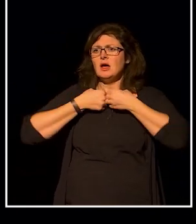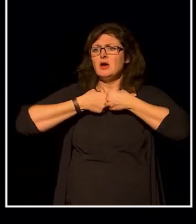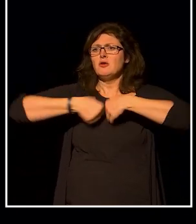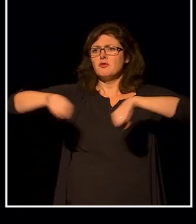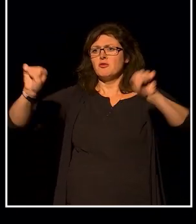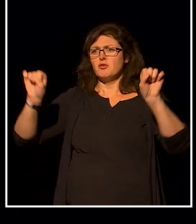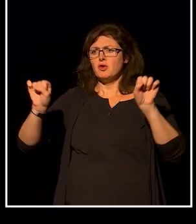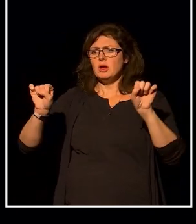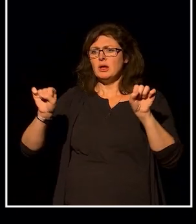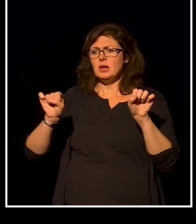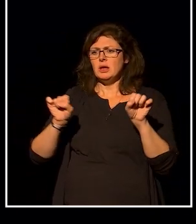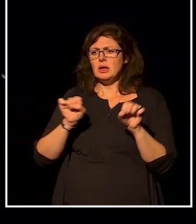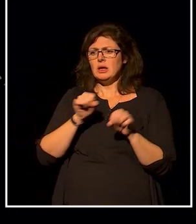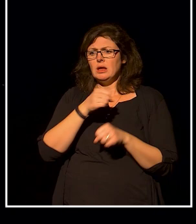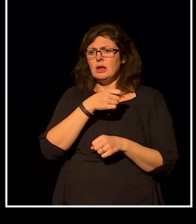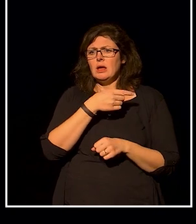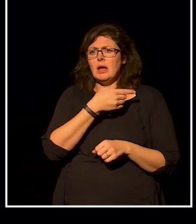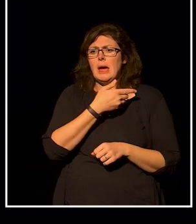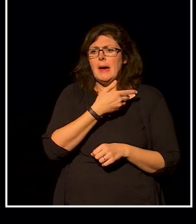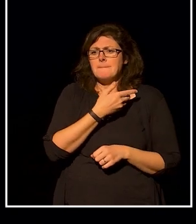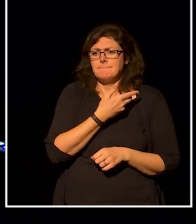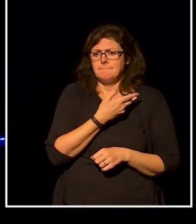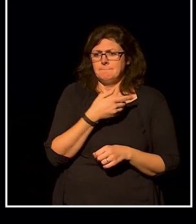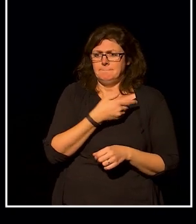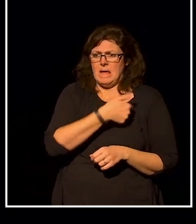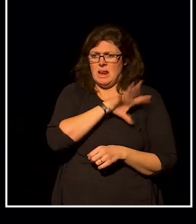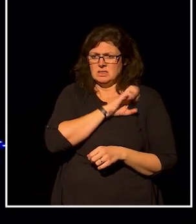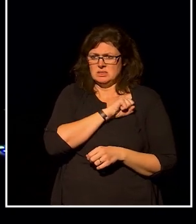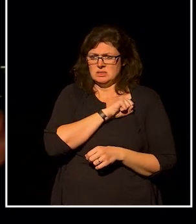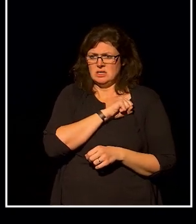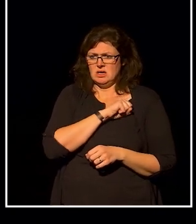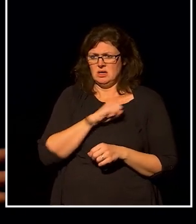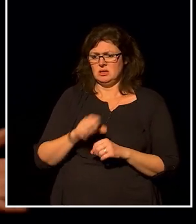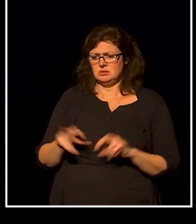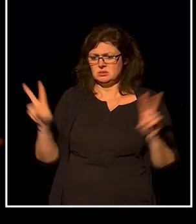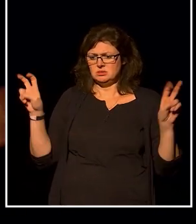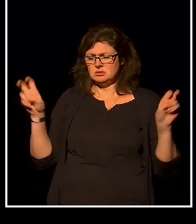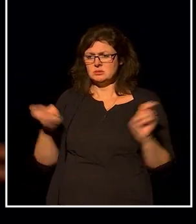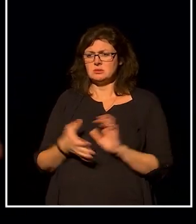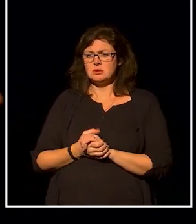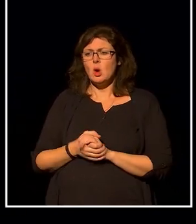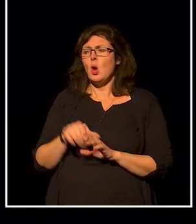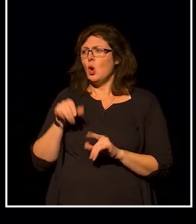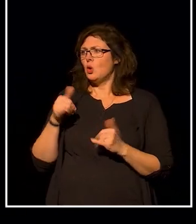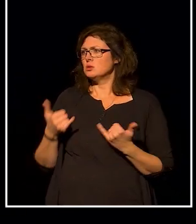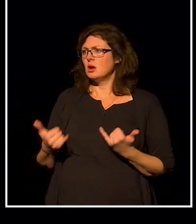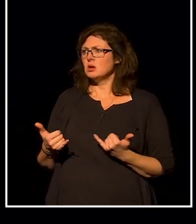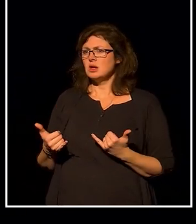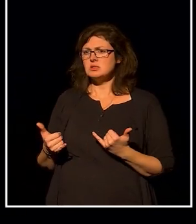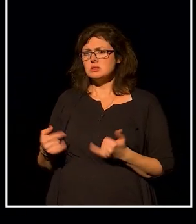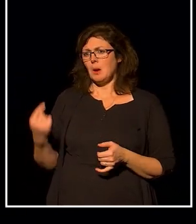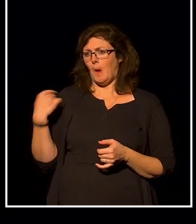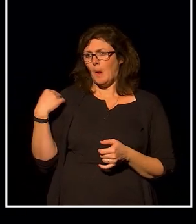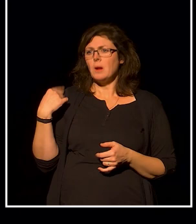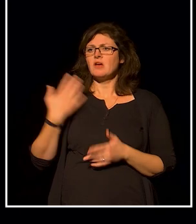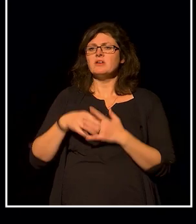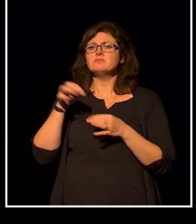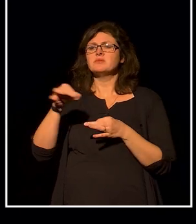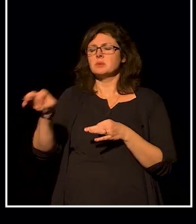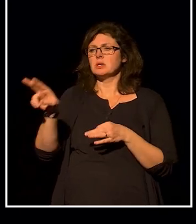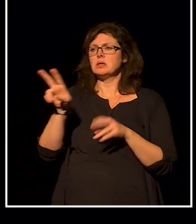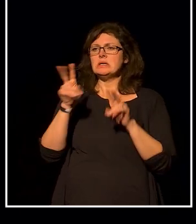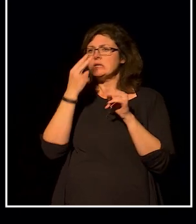Palestine from German Guilt, den man letztes Jahr im Herbst auf der Documenta gesehen hat. Und jetzt ist der so ubiquitär überall, wo ja so ein